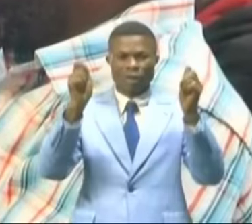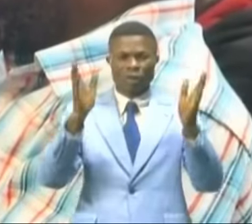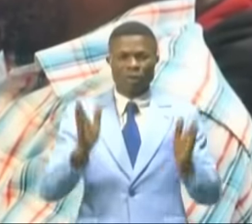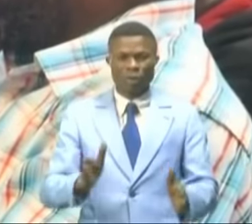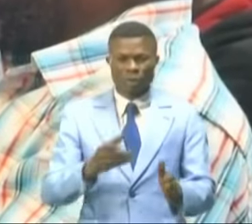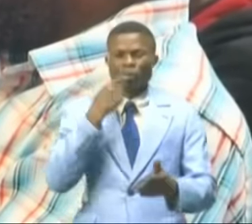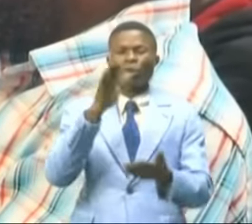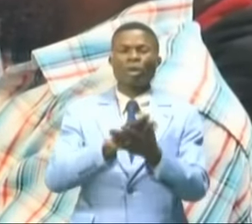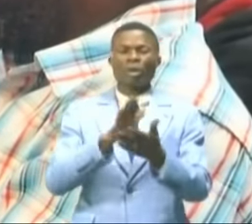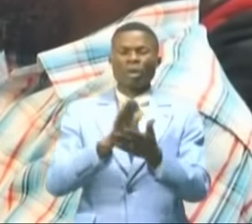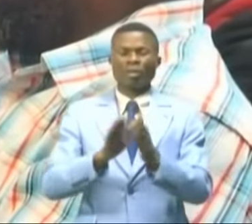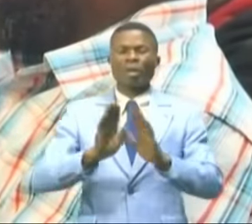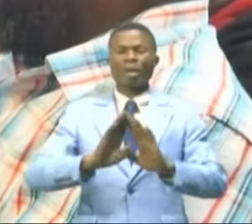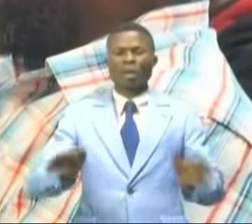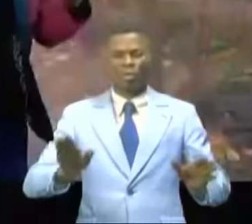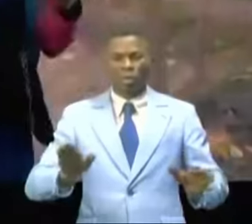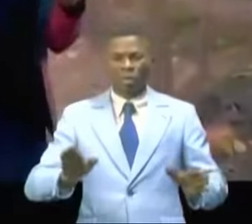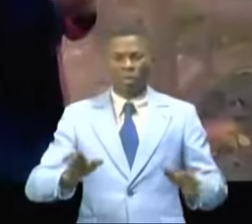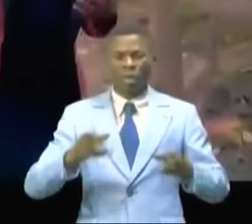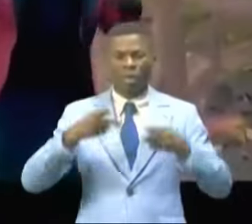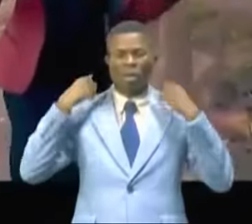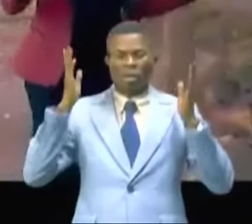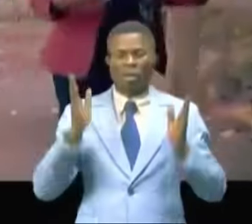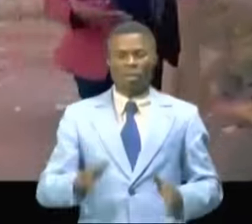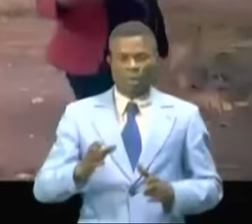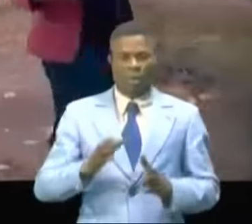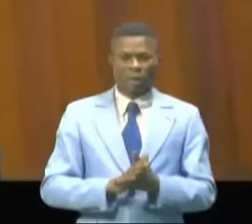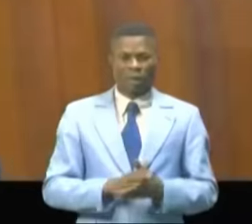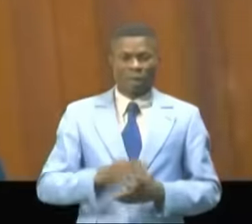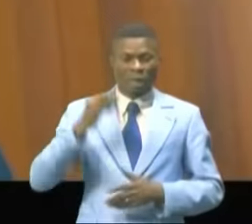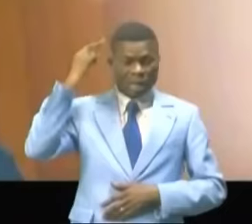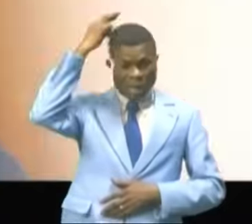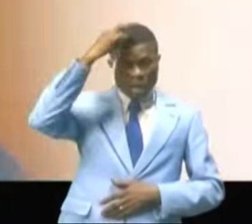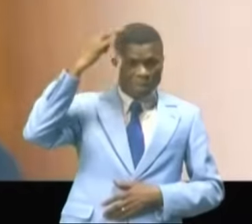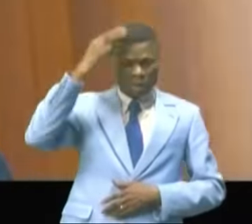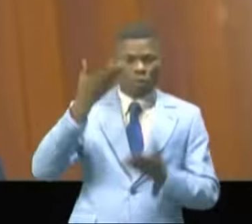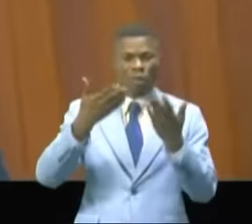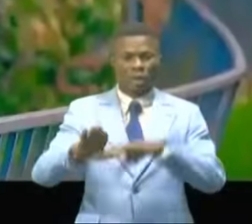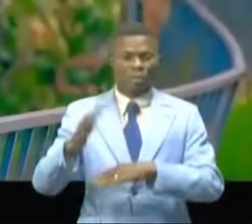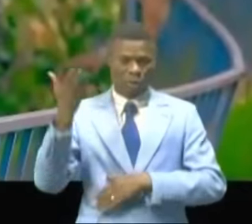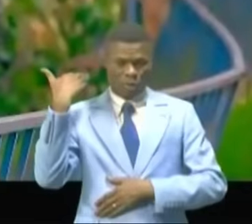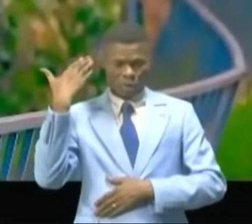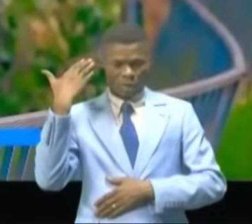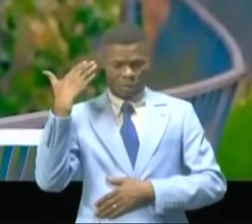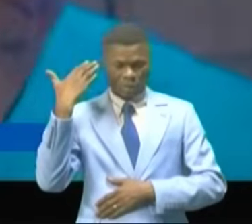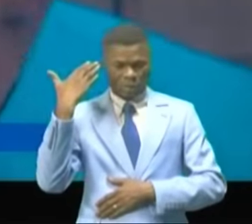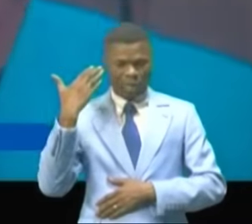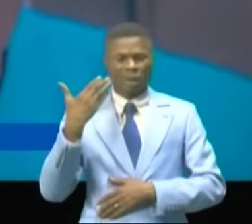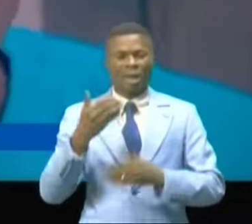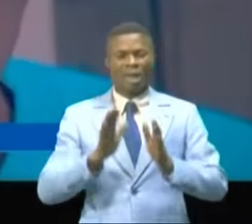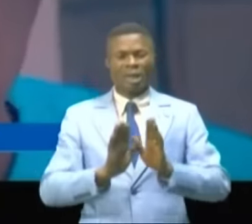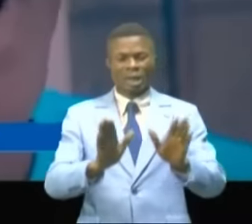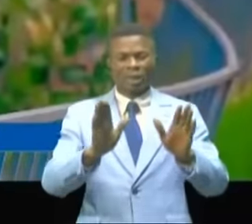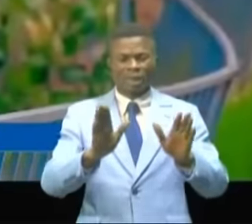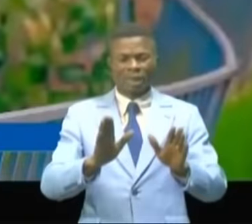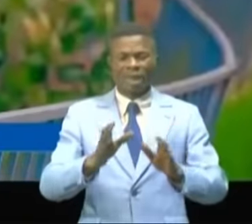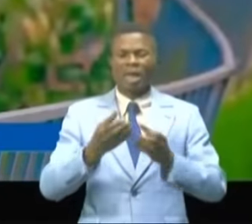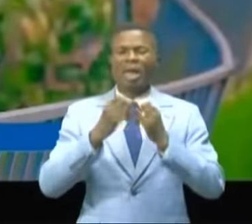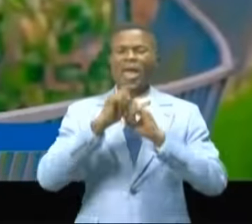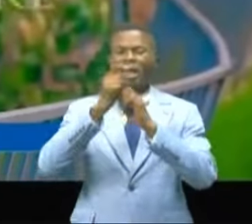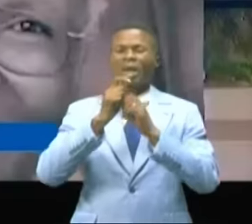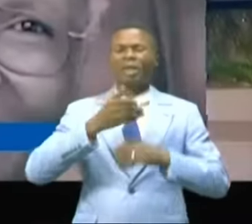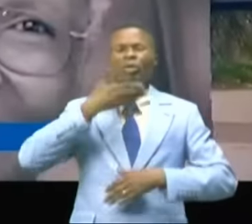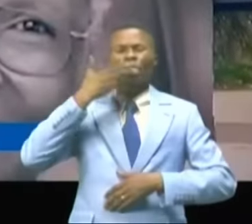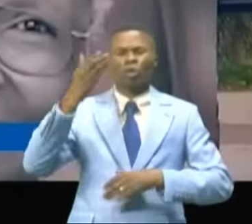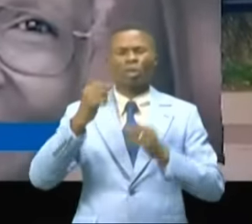rendre un hommage mérité au pasteur Léonard Barouti qui n'est plus et qui laisse derrière lui un héritage